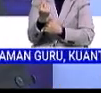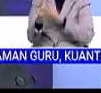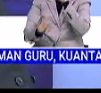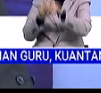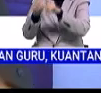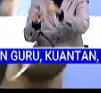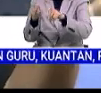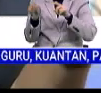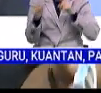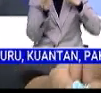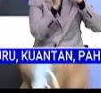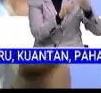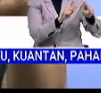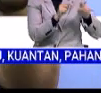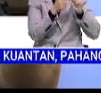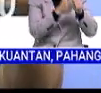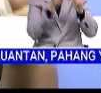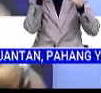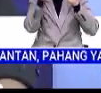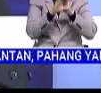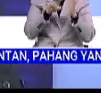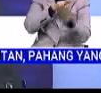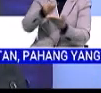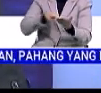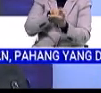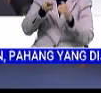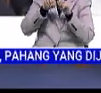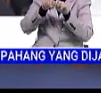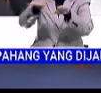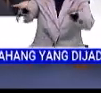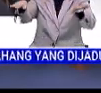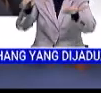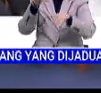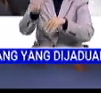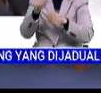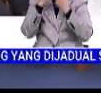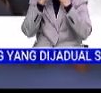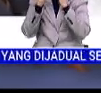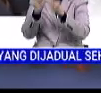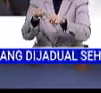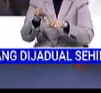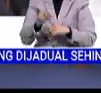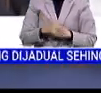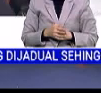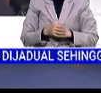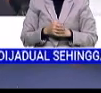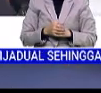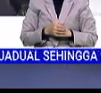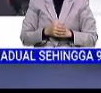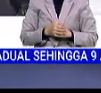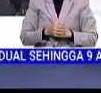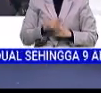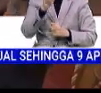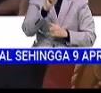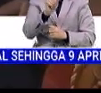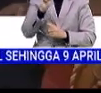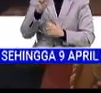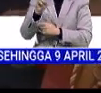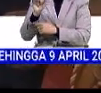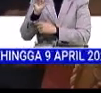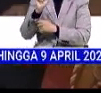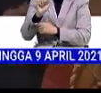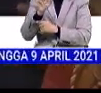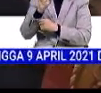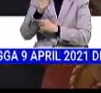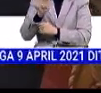menjawab ya, mengikut gambar-gambar ataupun video-video yang viral tadi. Ya. Tan Sri Abdul Hamid menyatakannya kepada media